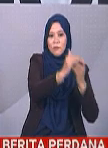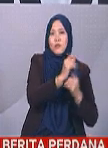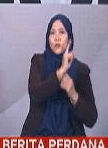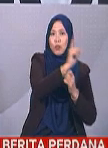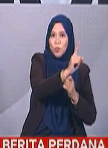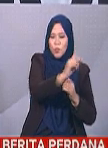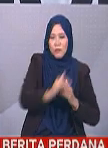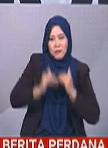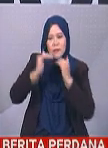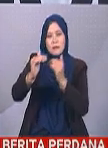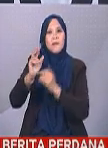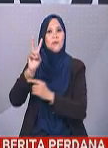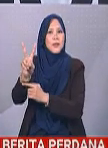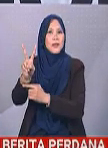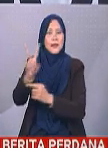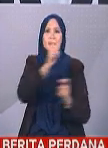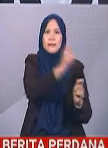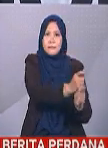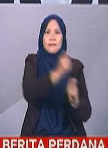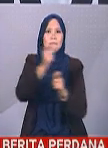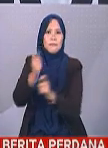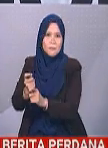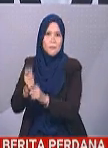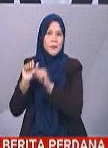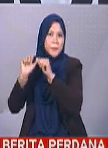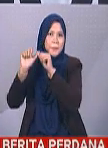1 dan fasa 2. Mungkin